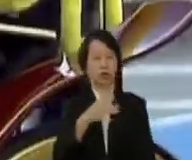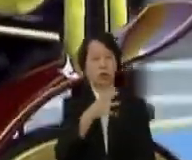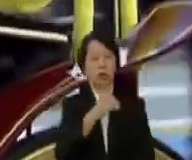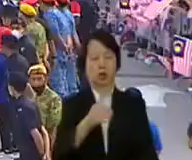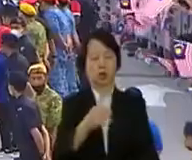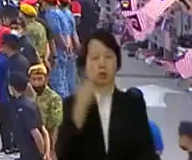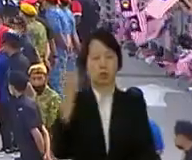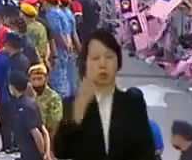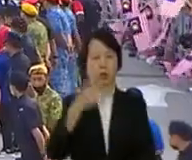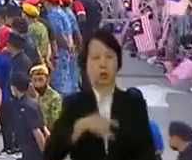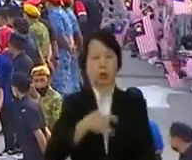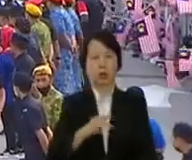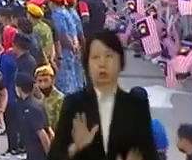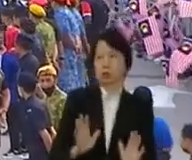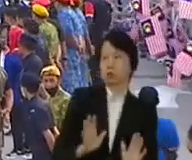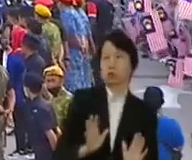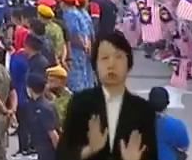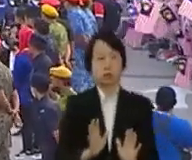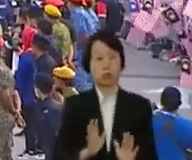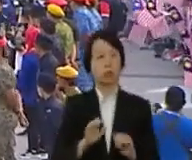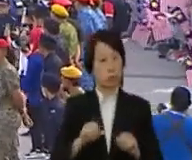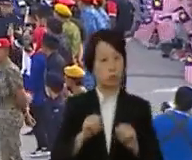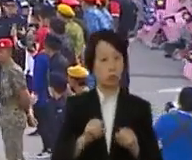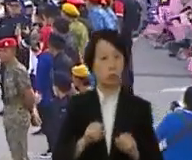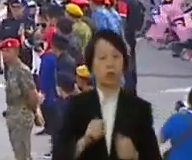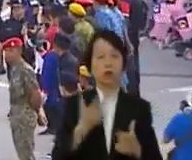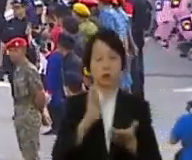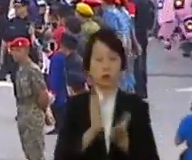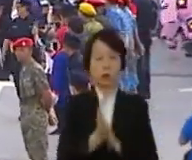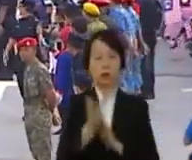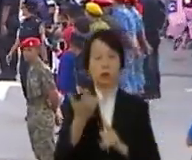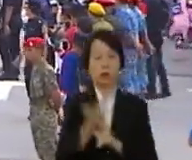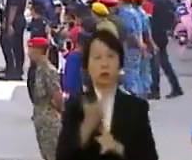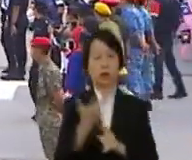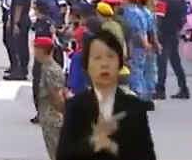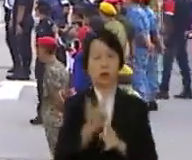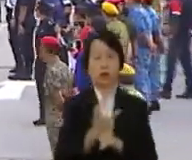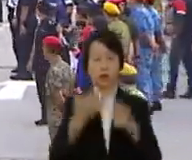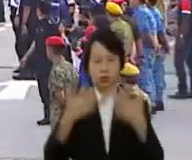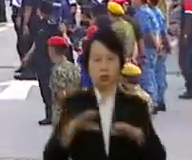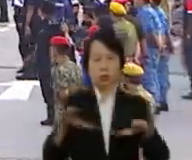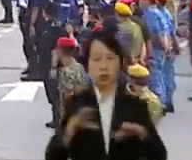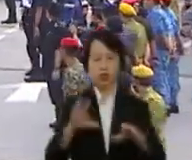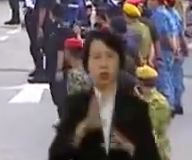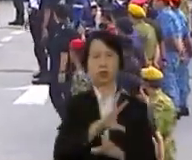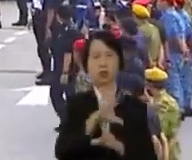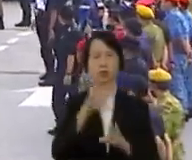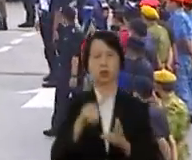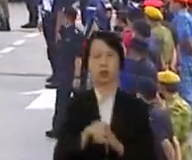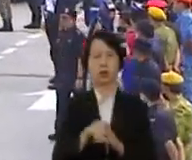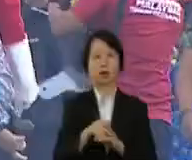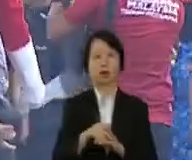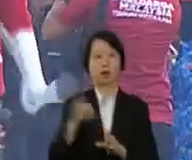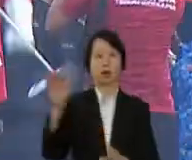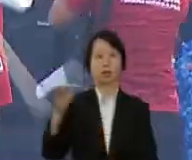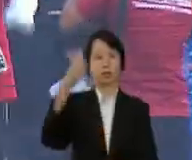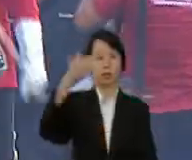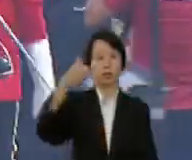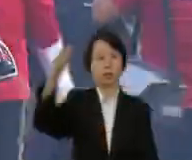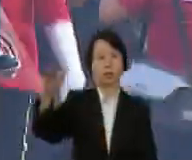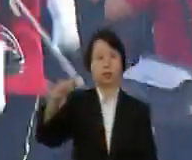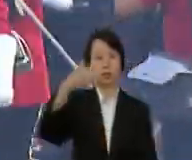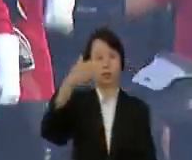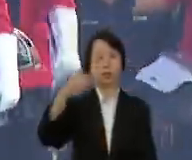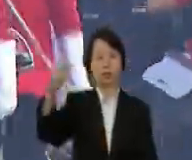dan sentiasa rasa terancam. Jadi latihan menyeluruh telah dilaksanakan, termasuk mengibarkan bendera